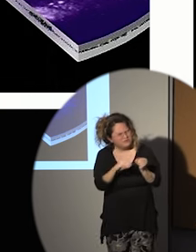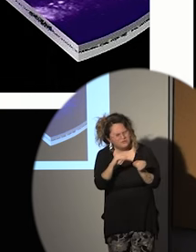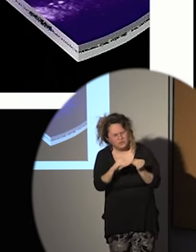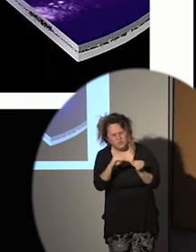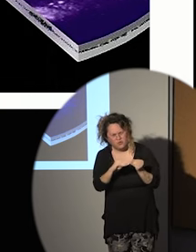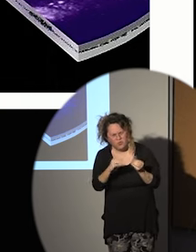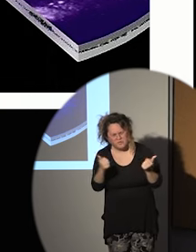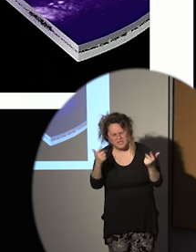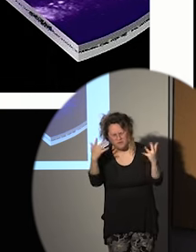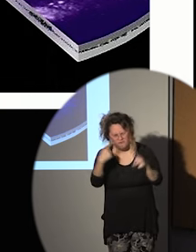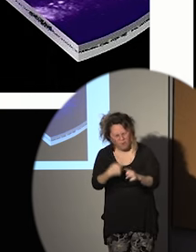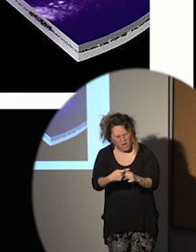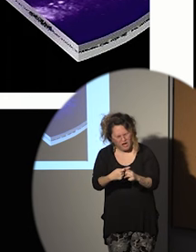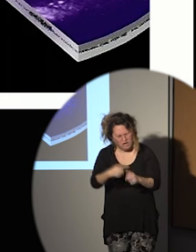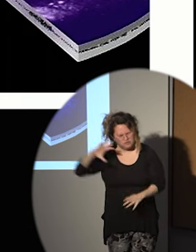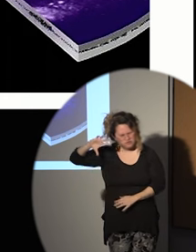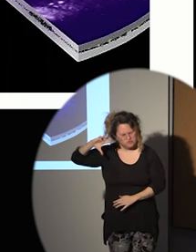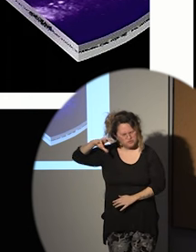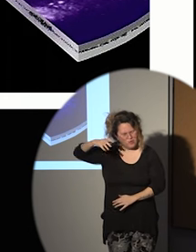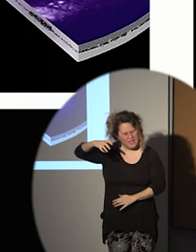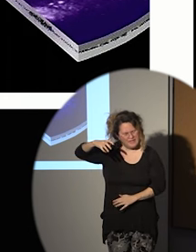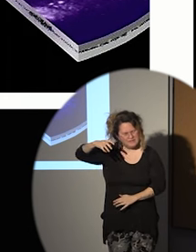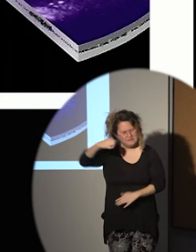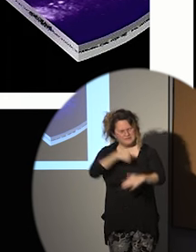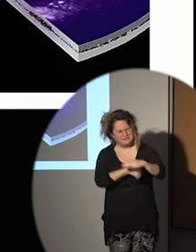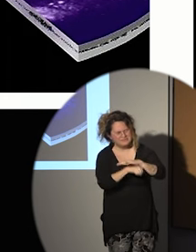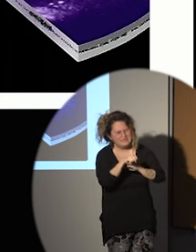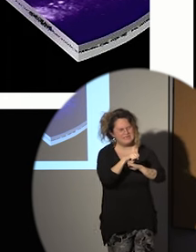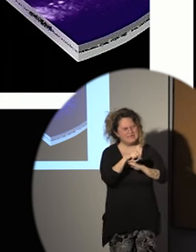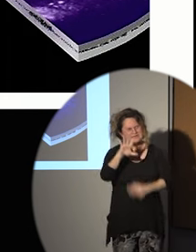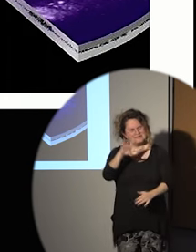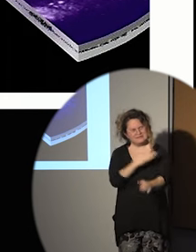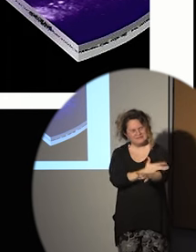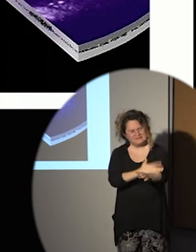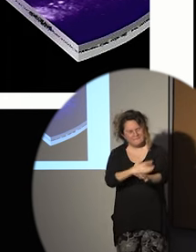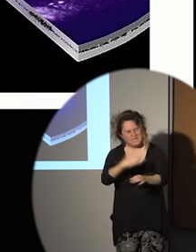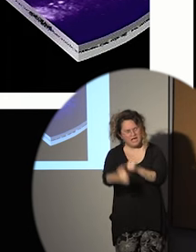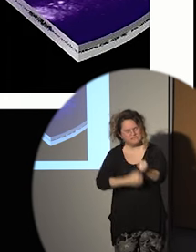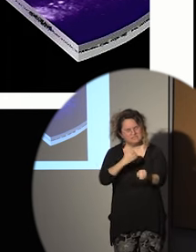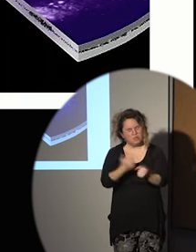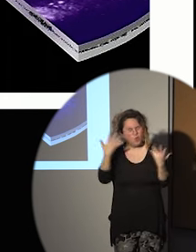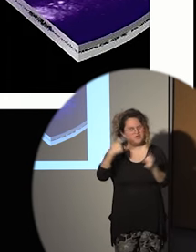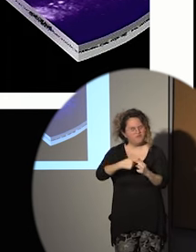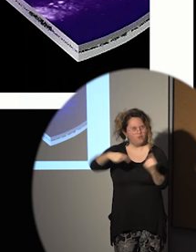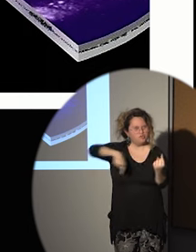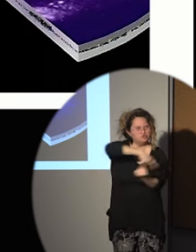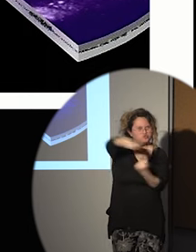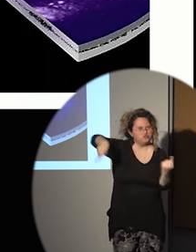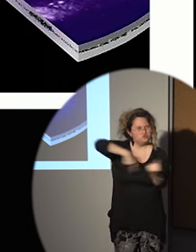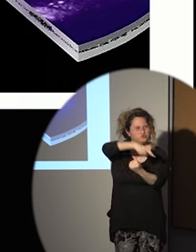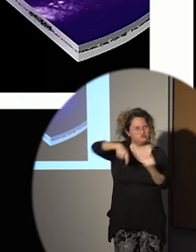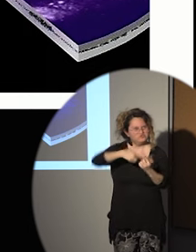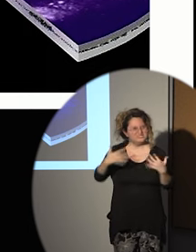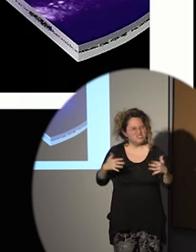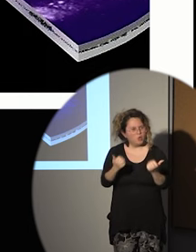fait depuis sa naissance, il y a 5 milliards d'années ? Voilà, 21